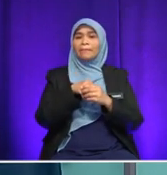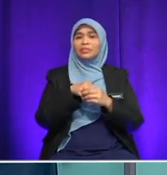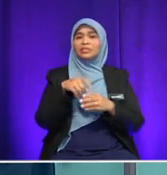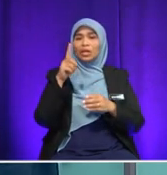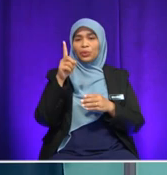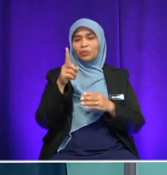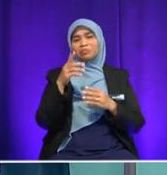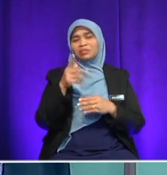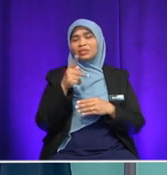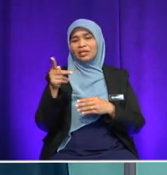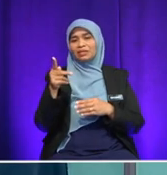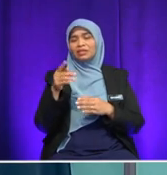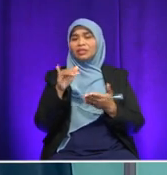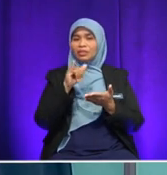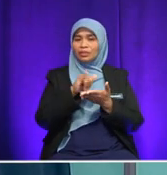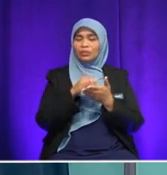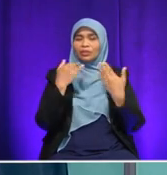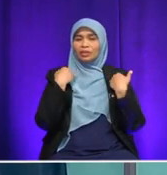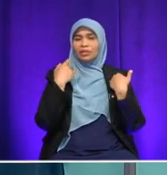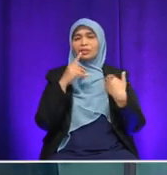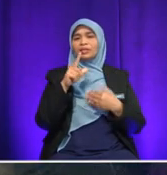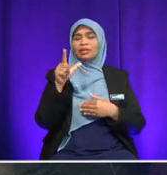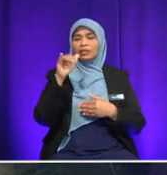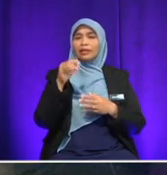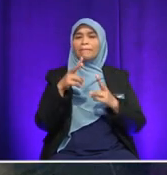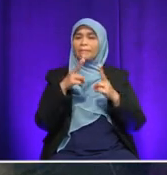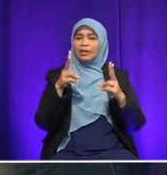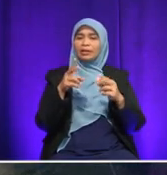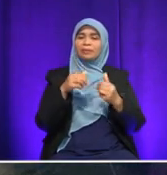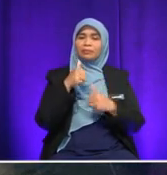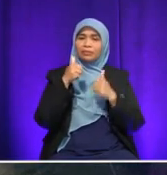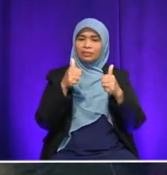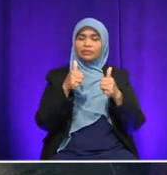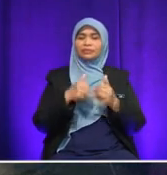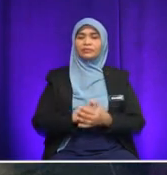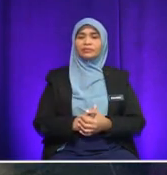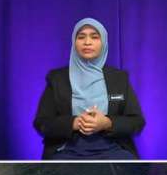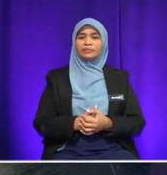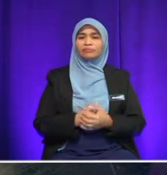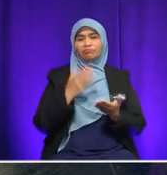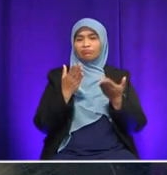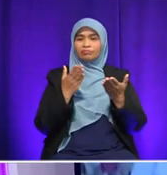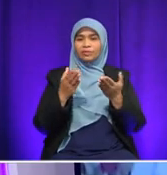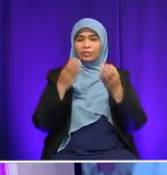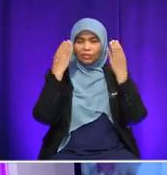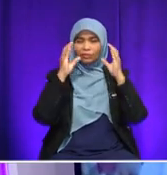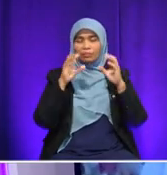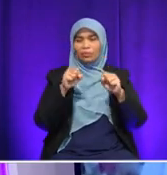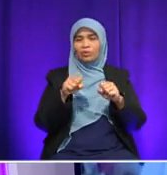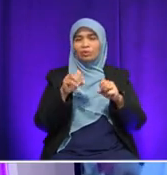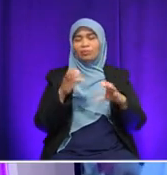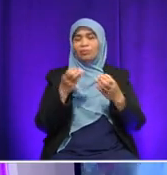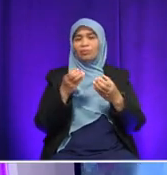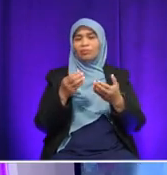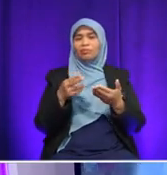itulah sebenarnya yang disanjung. Okey, oleh watak tersebut kan cikgu ya, kan? Betul. Baik, cikgu, mungkin cikgu boleh buat recap sedikit mengenai apa yang kita